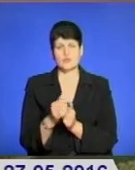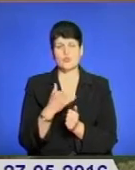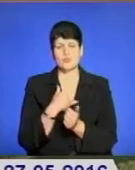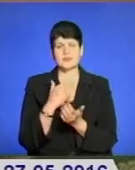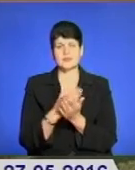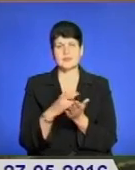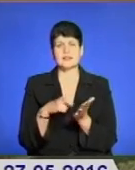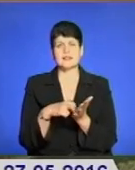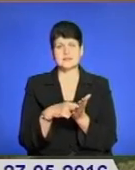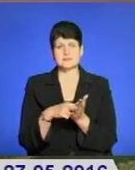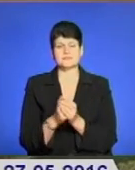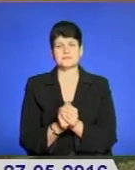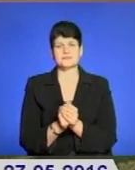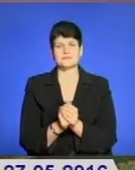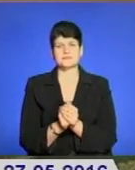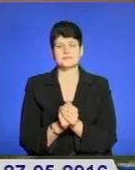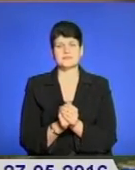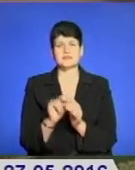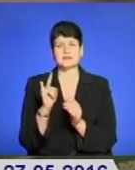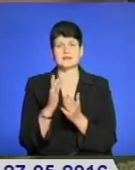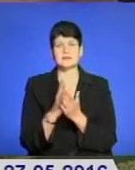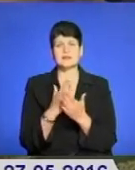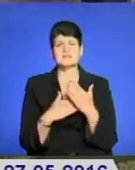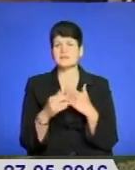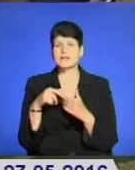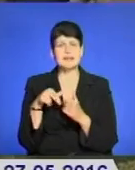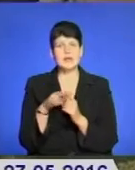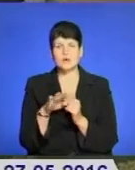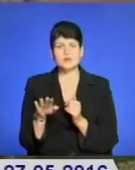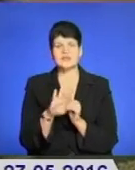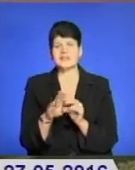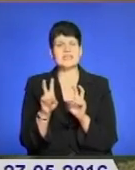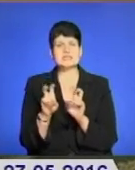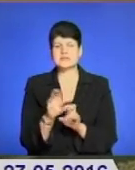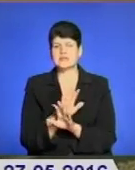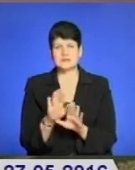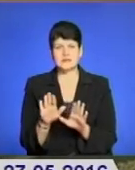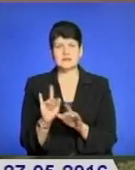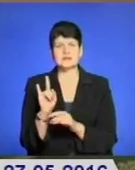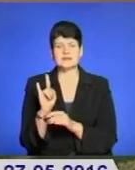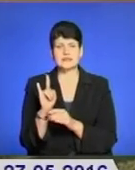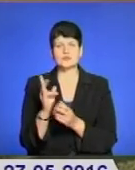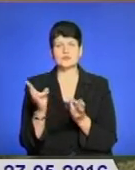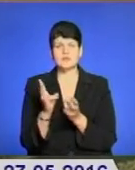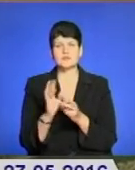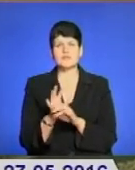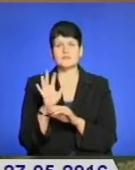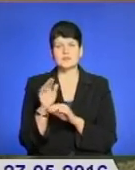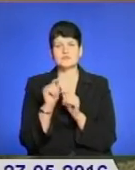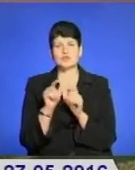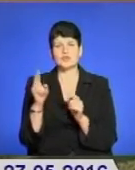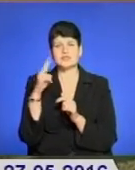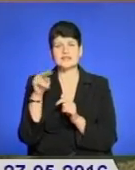лист від нього. Дитина має інвалідність? Дитина має інвалідність, вона не ходить, не сидить. Дитину треба відправляти в школу